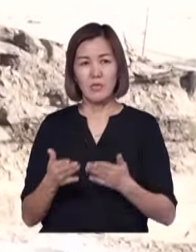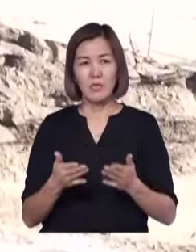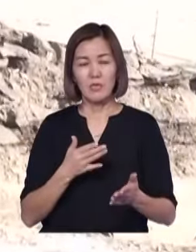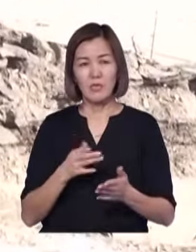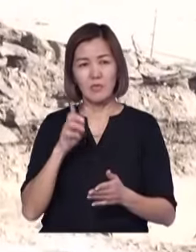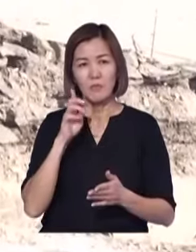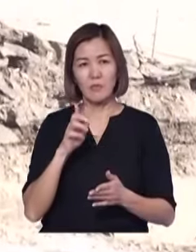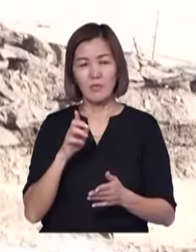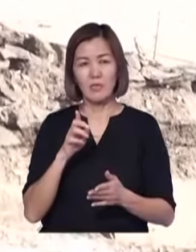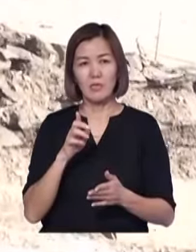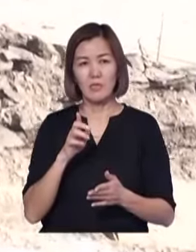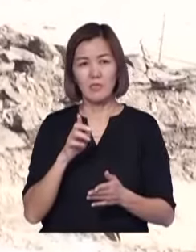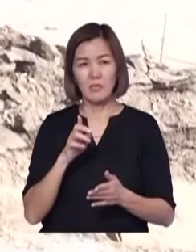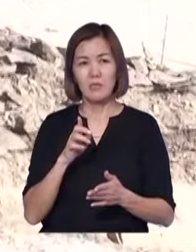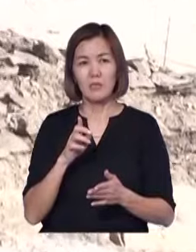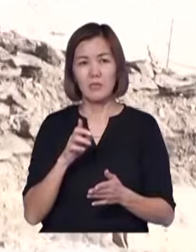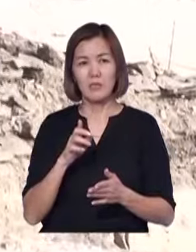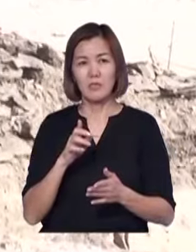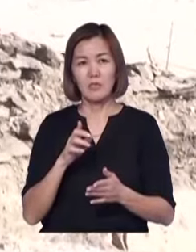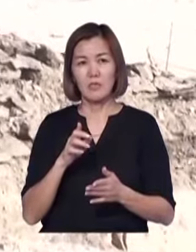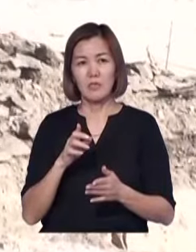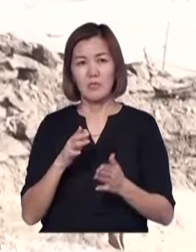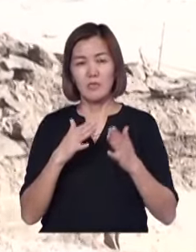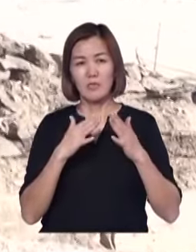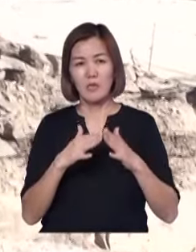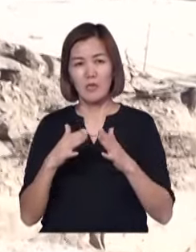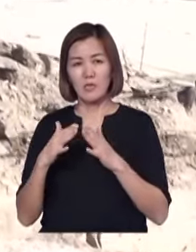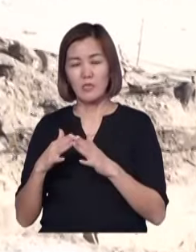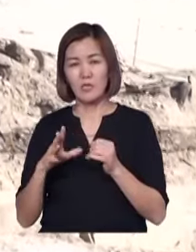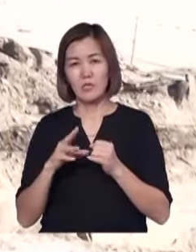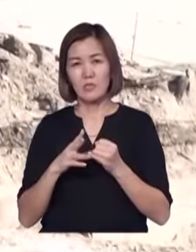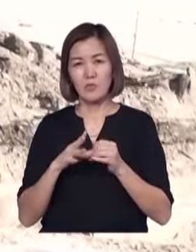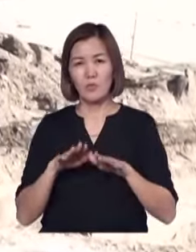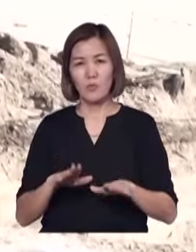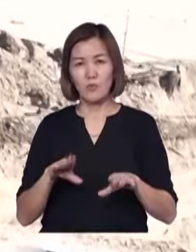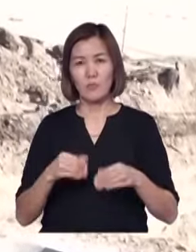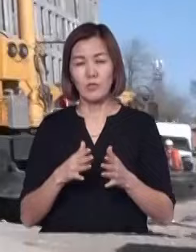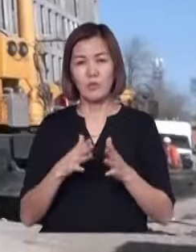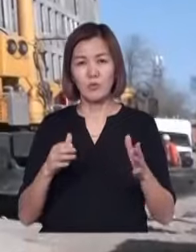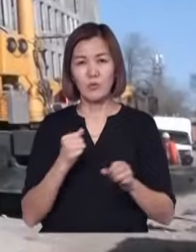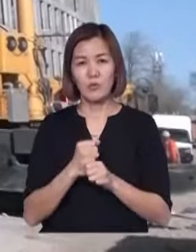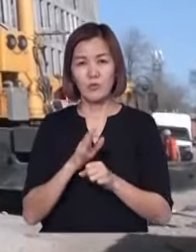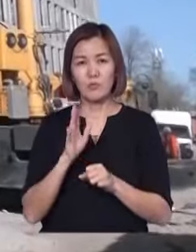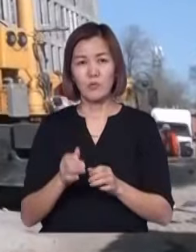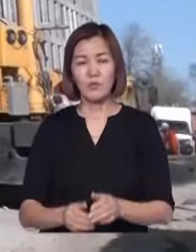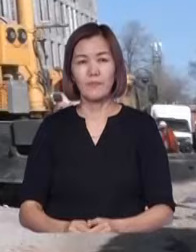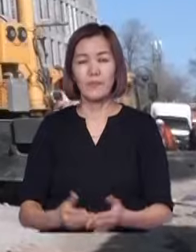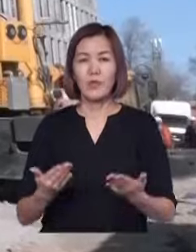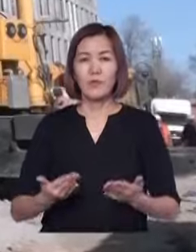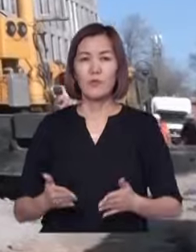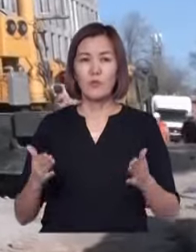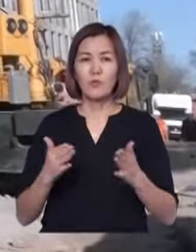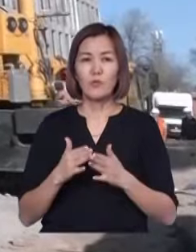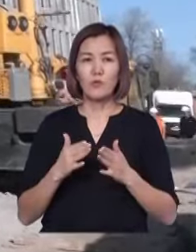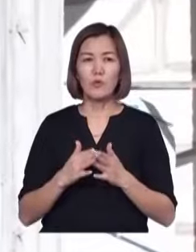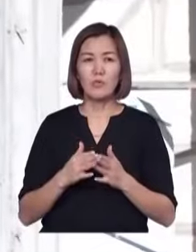органнан қасымызақ төмен жақтағы гараждар, нелер орындарды беретін болса, біз үлкейтіп жасаймыз. Бұл тұрғын үй кешендерінде